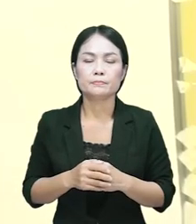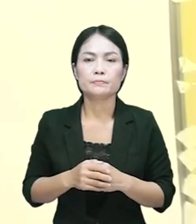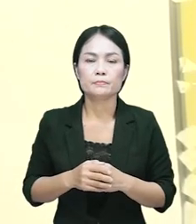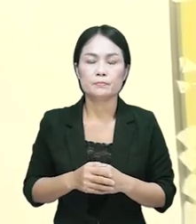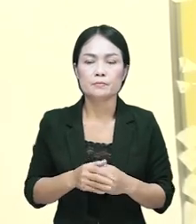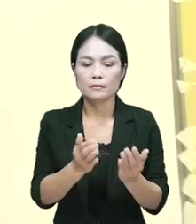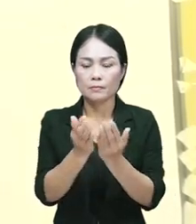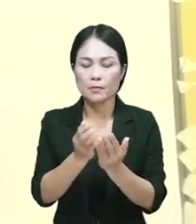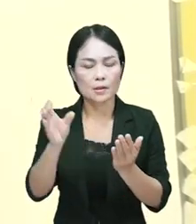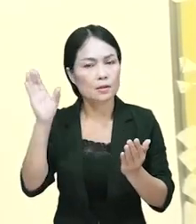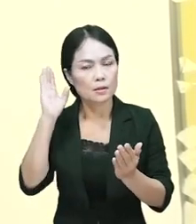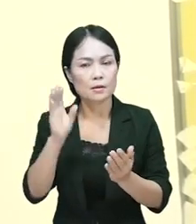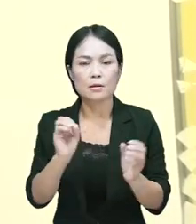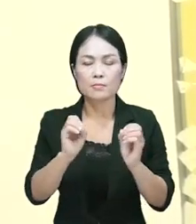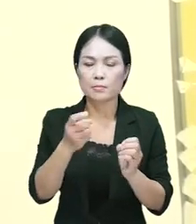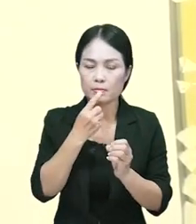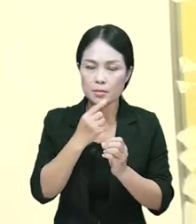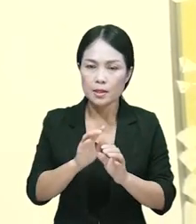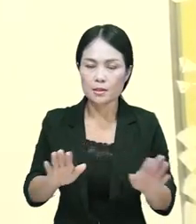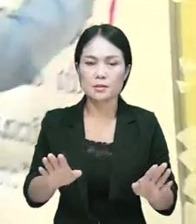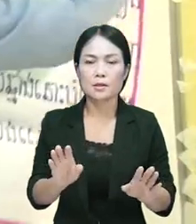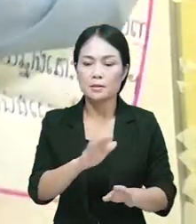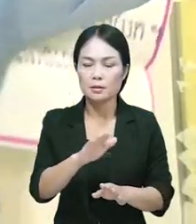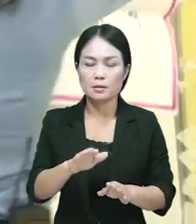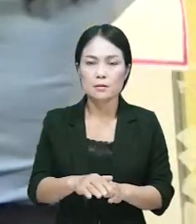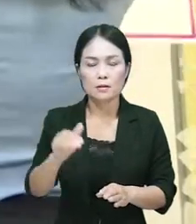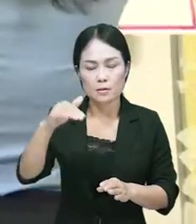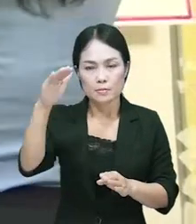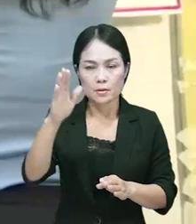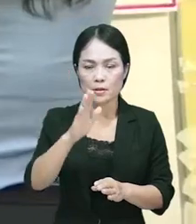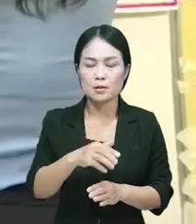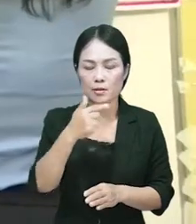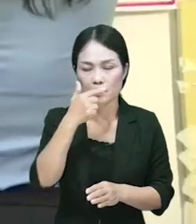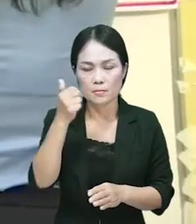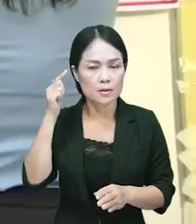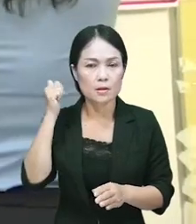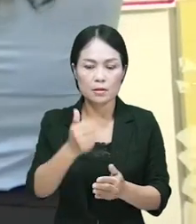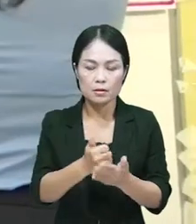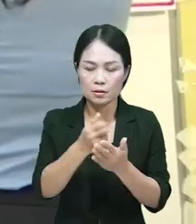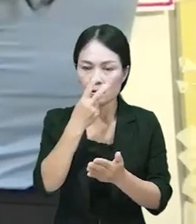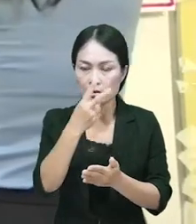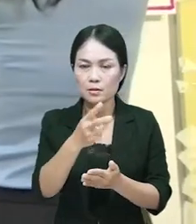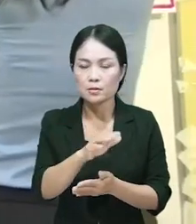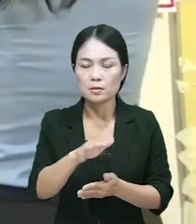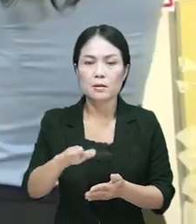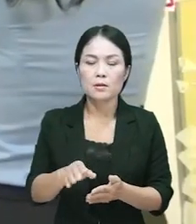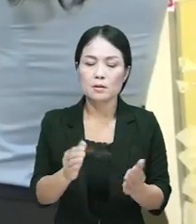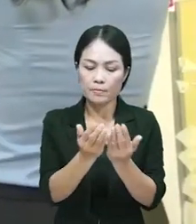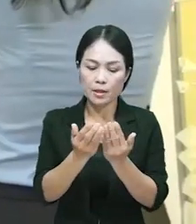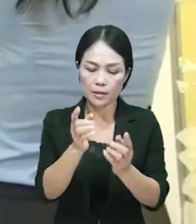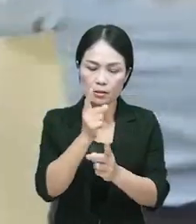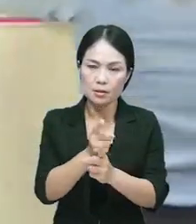អានលឺលឺណាមិនអានស្ងាត់ទេណាកូនណាអាយអាយបងឬក៏ប៉ាម៉ាក់នៅគៀននឹងជួយមើលកូនផងថាកូនអានហ្នឹងត្រូវអត់